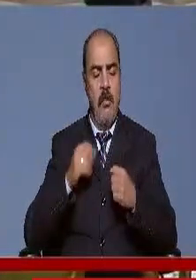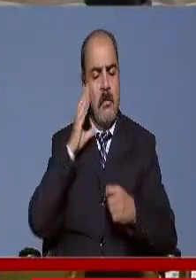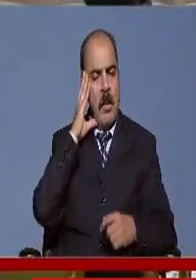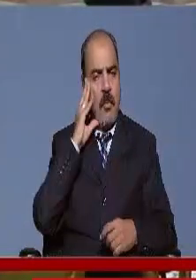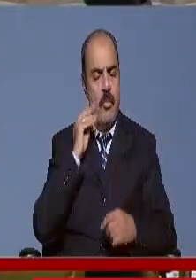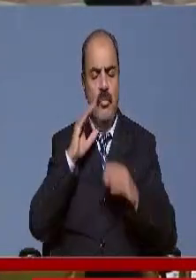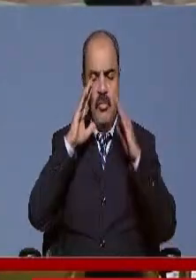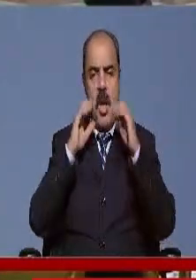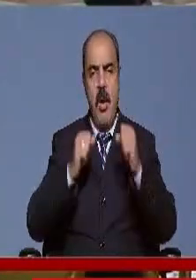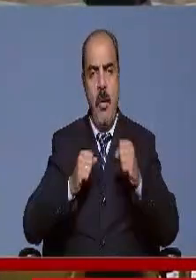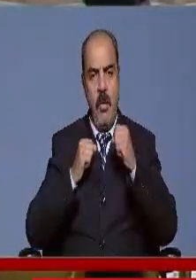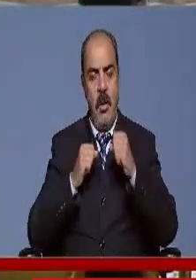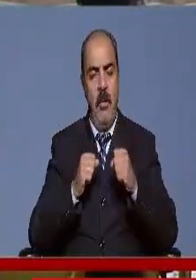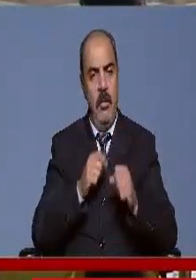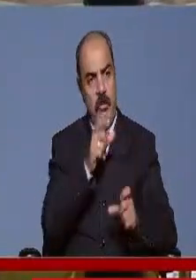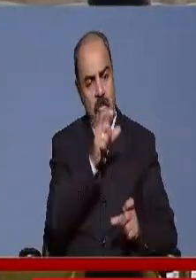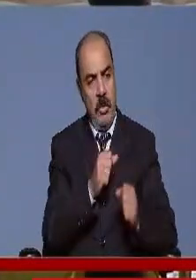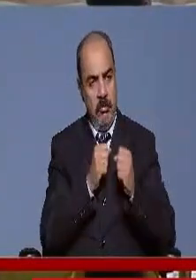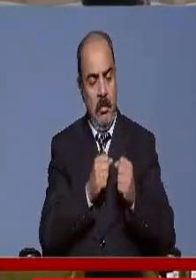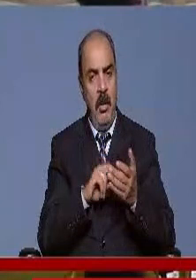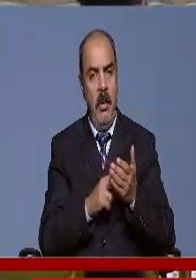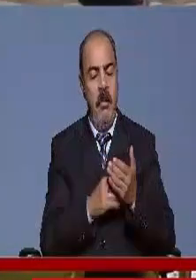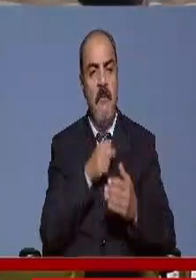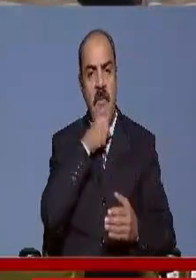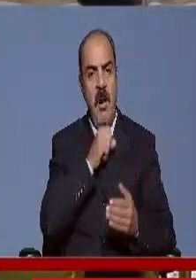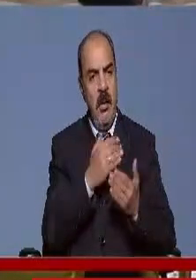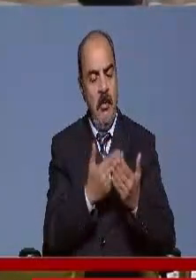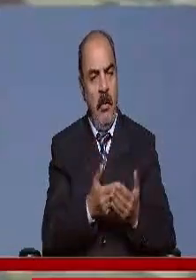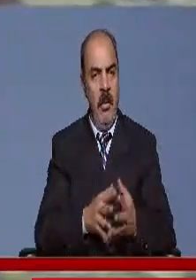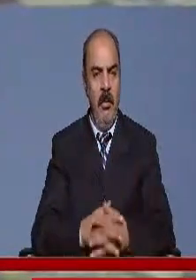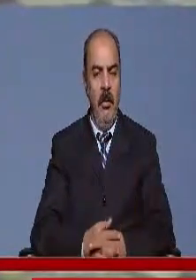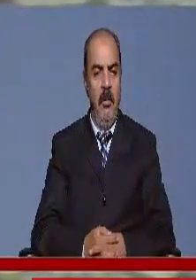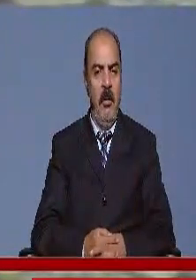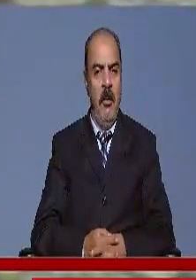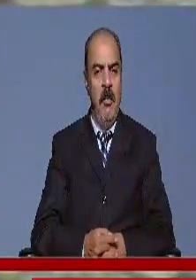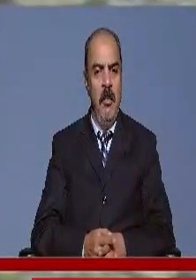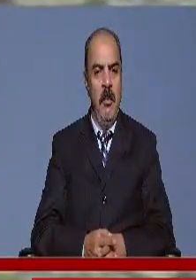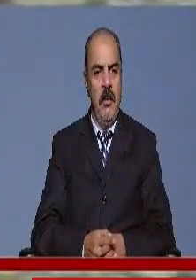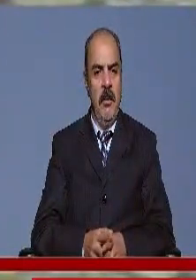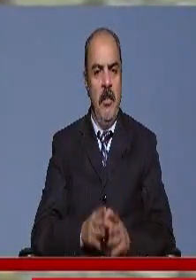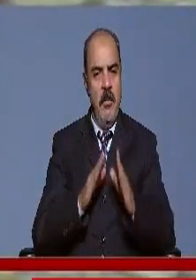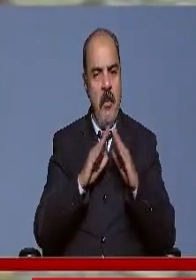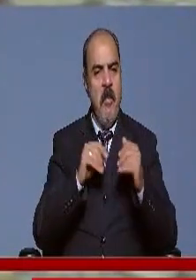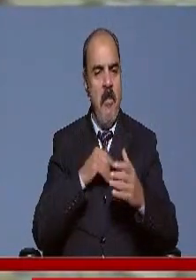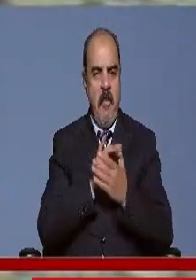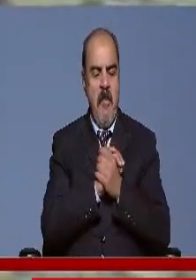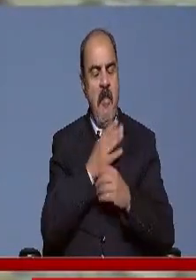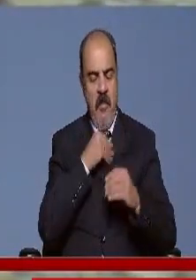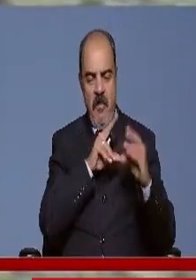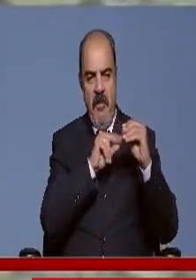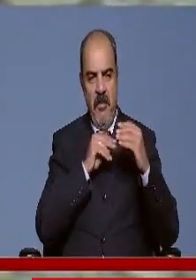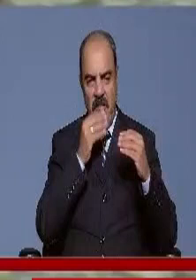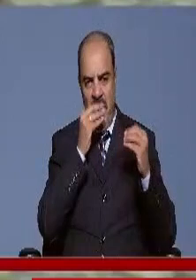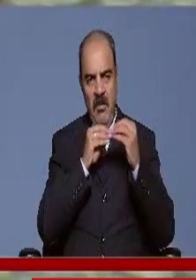والشكر لشخصكم ولفرنسا، وثق ان لك في مصر اصدقاء حريصين ايضا على